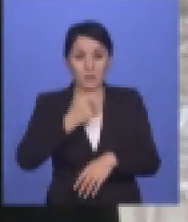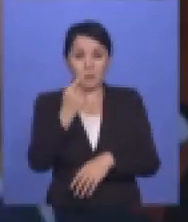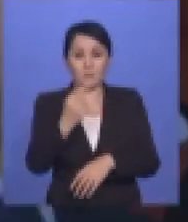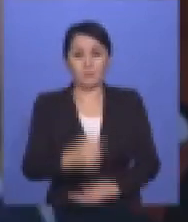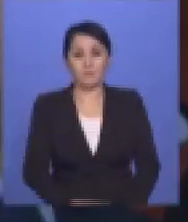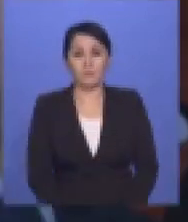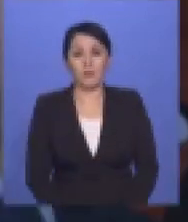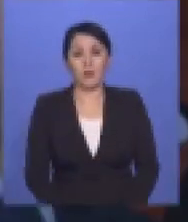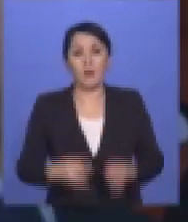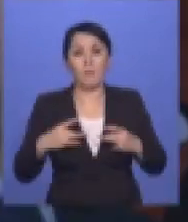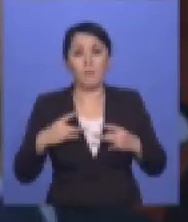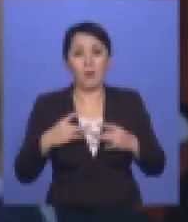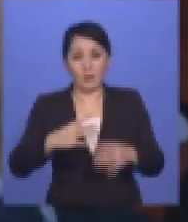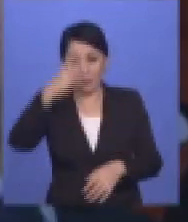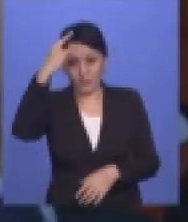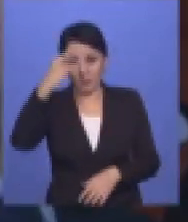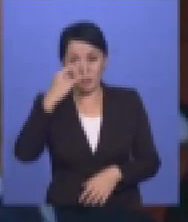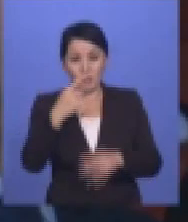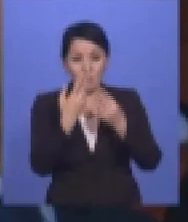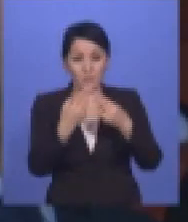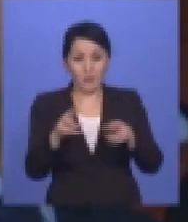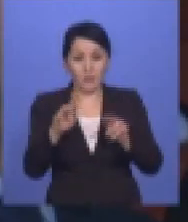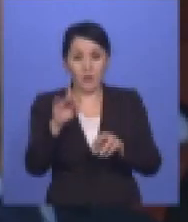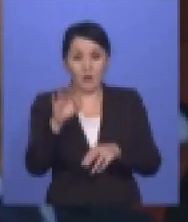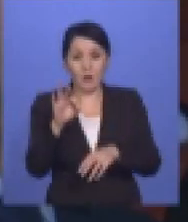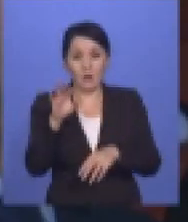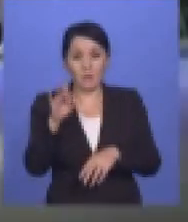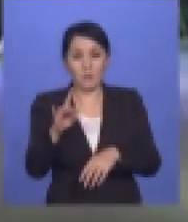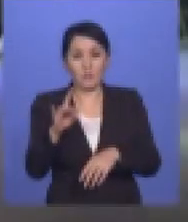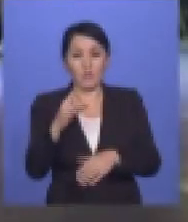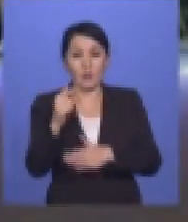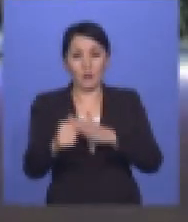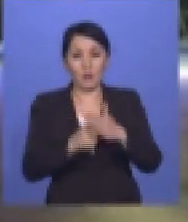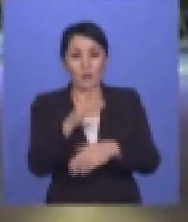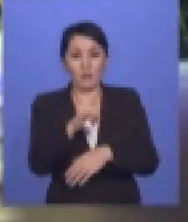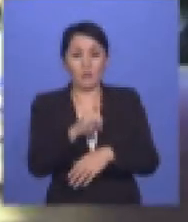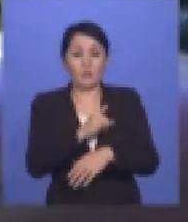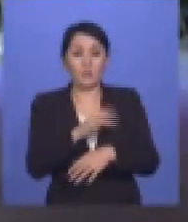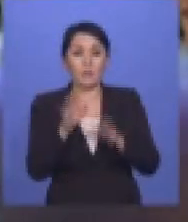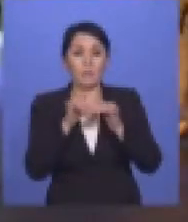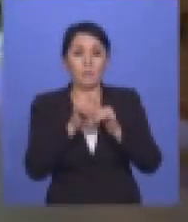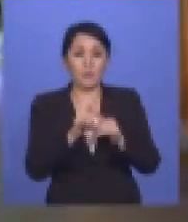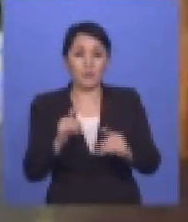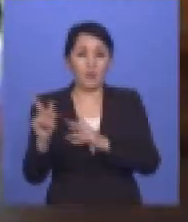шексіз. Салтанатты шара Қазақстанның халық әртісі Роза Рымбаеваның және қалалық мәдениет қызметкерлері